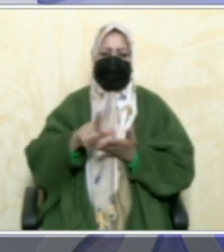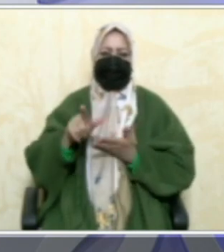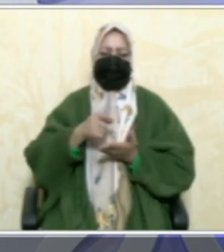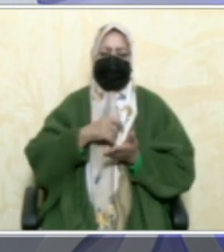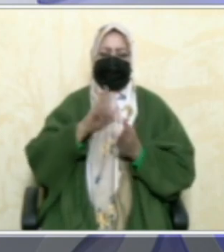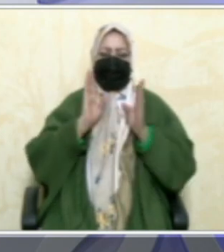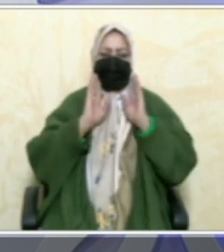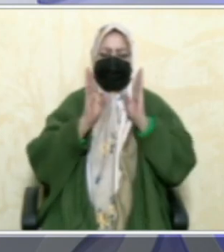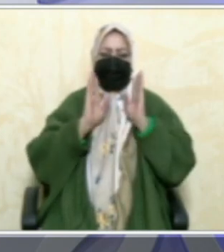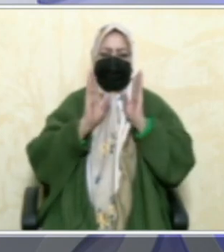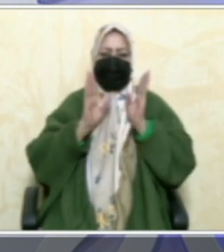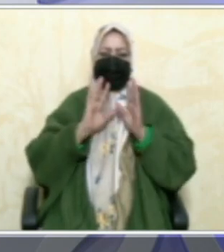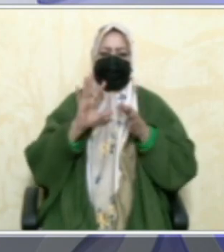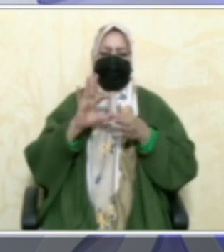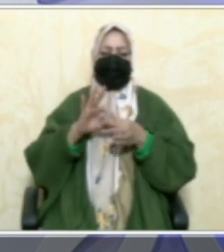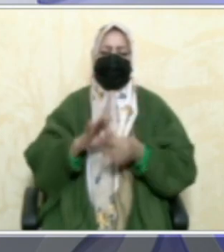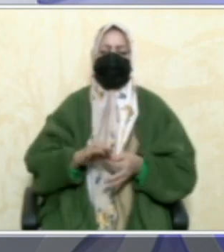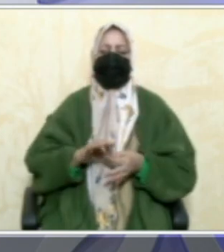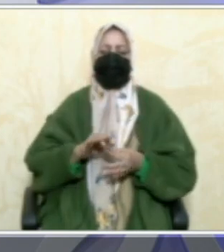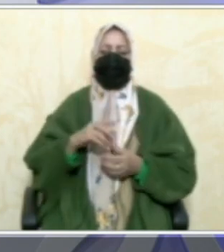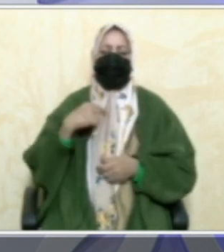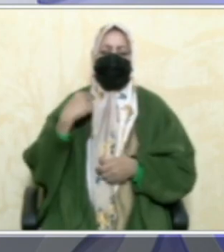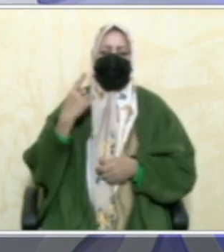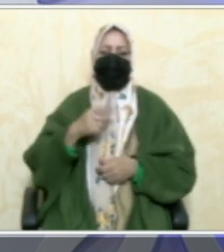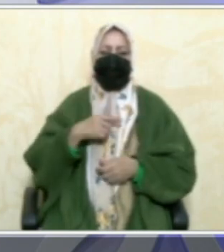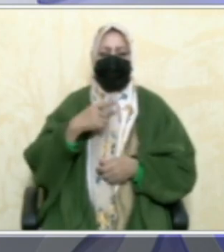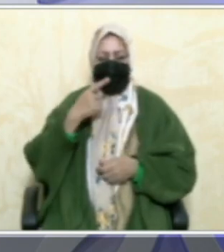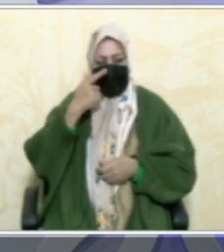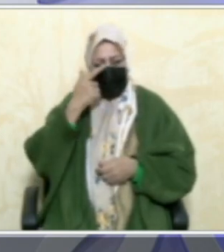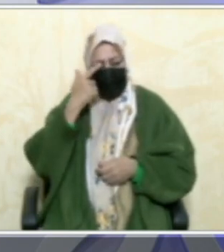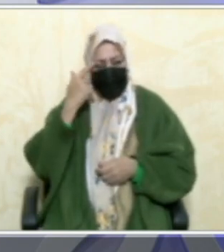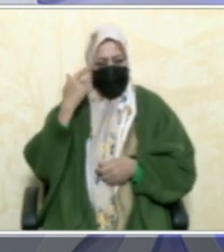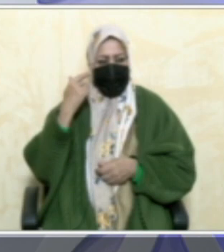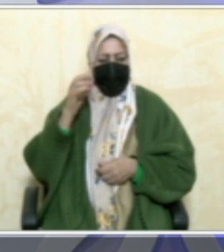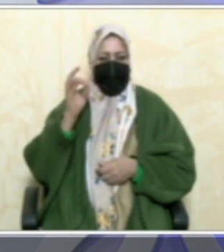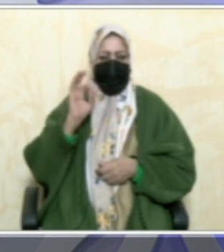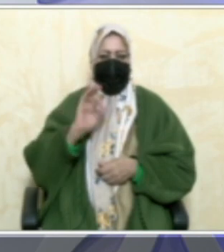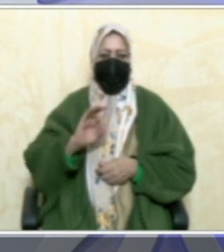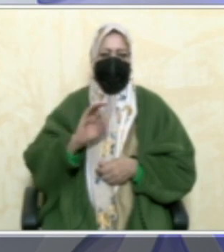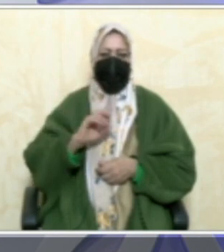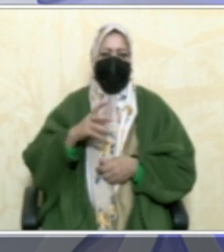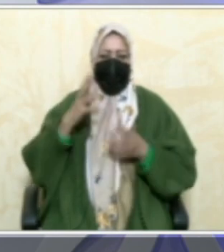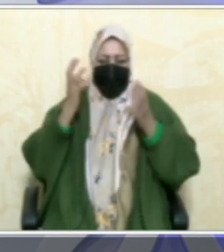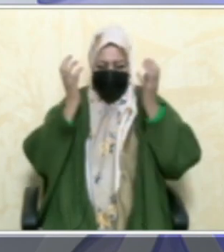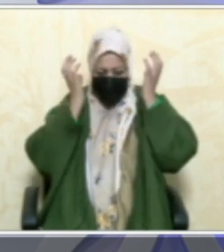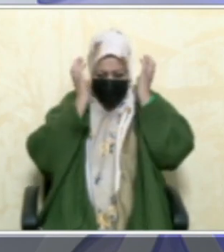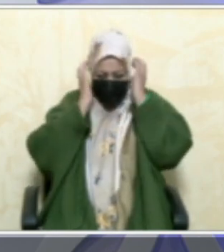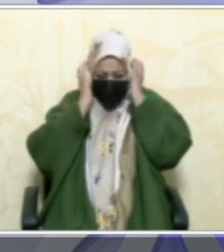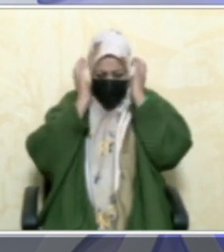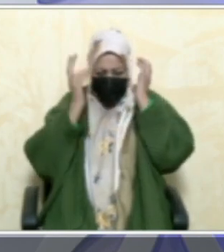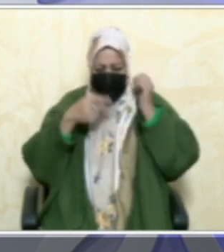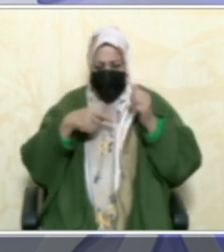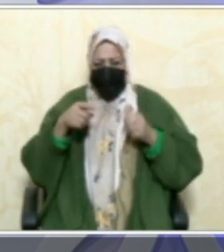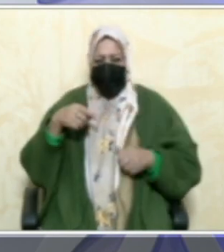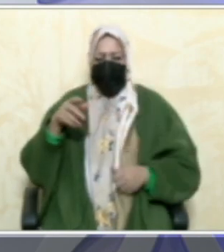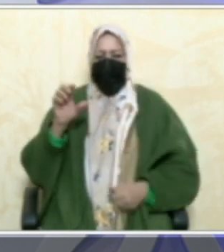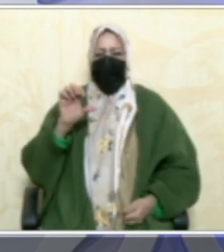الليبية أو الإذاعة المسموعة لدار الإفتاء الليبية